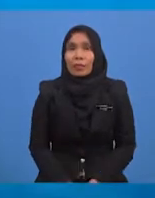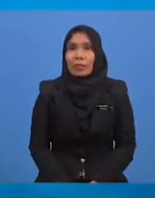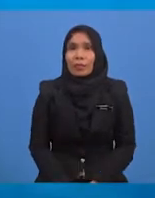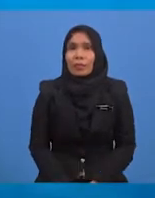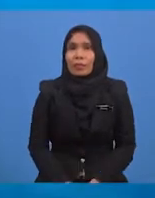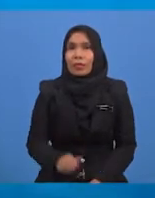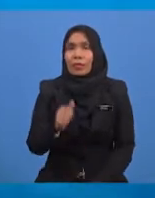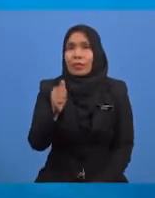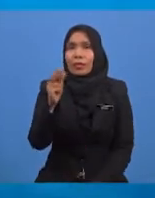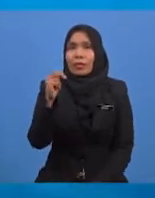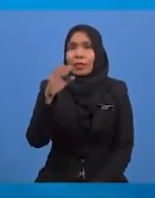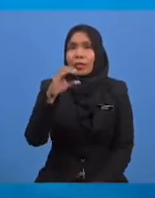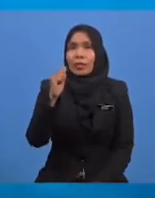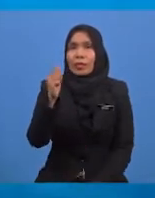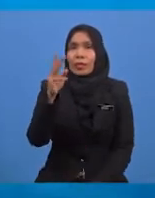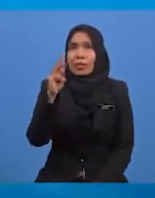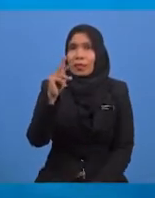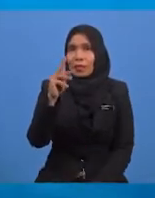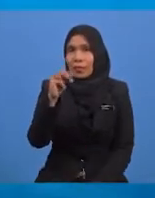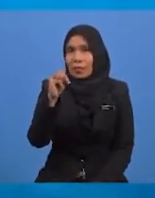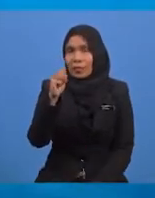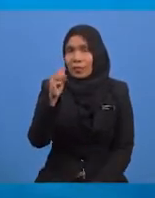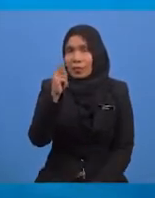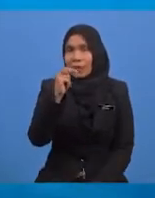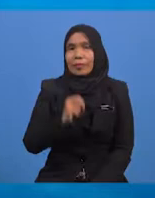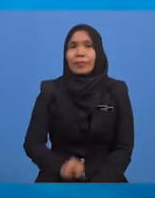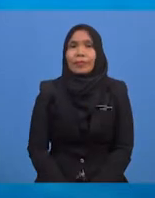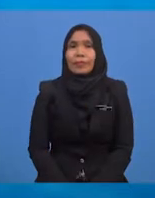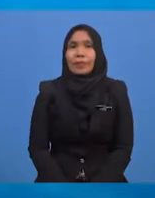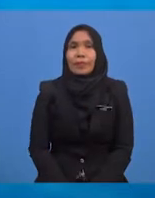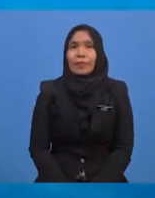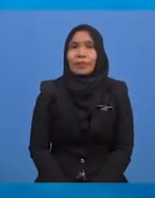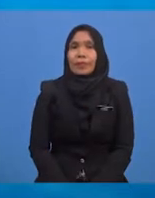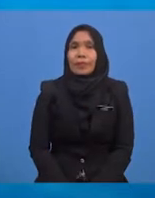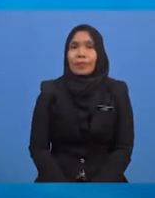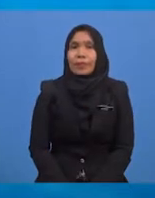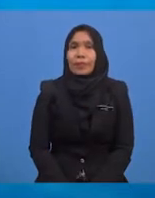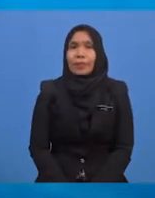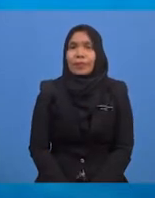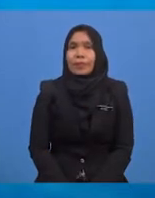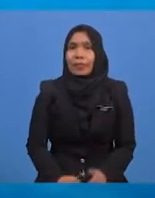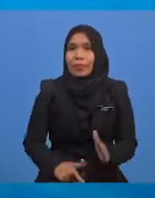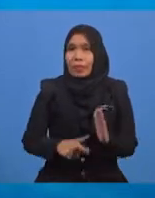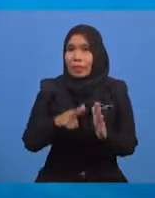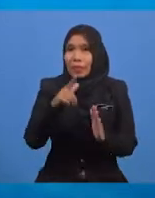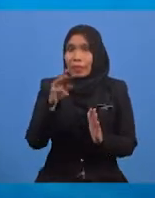erti lain, faktor ini akan membuka peluang kepada syarikat untuk menjadi lebih mencabar.